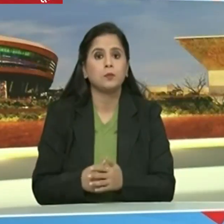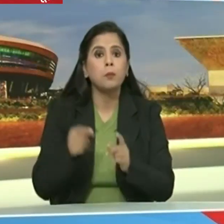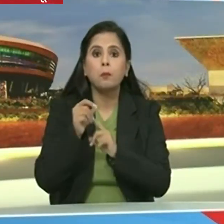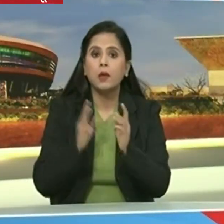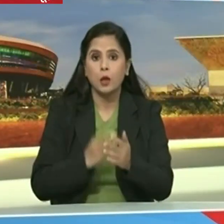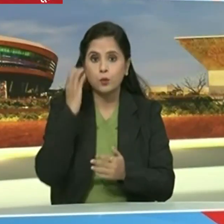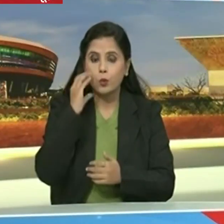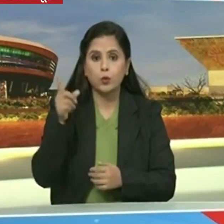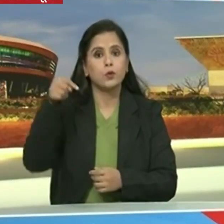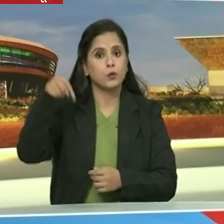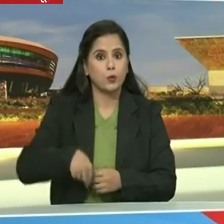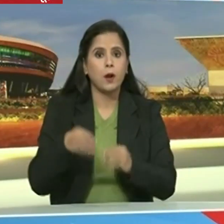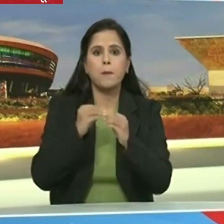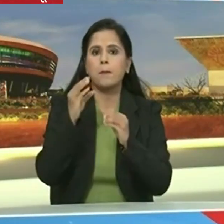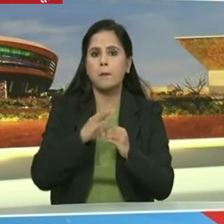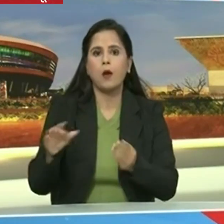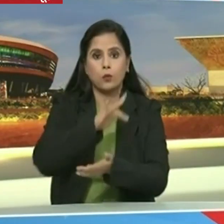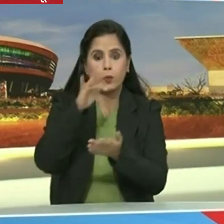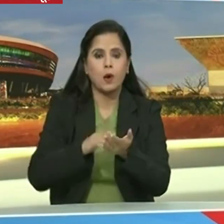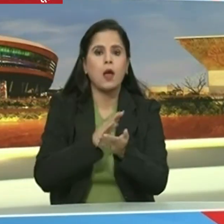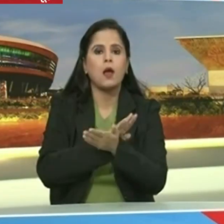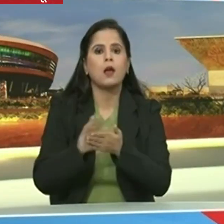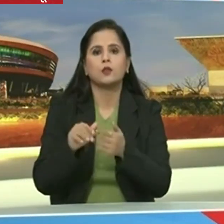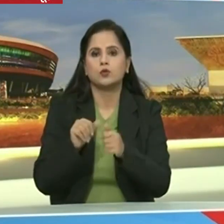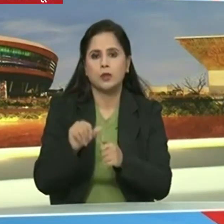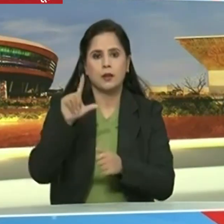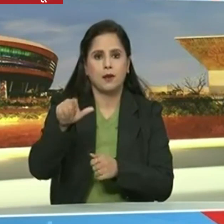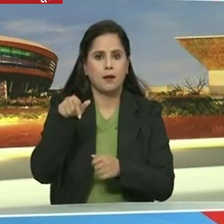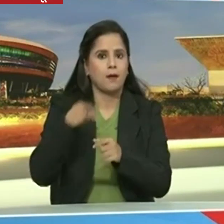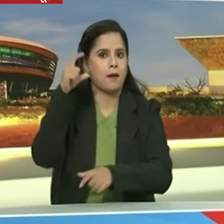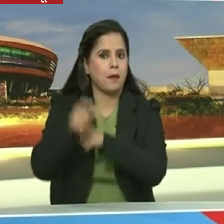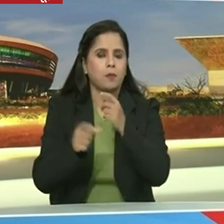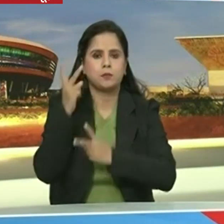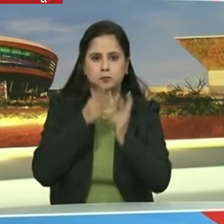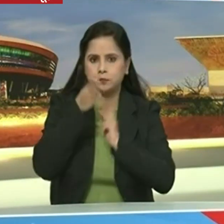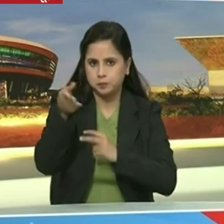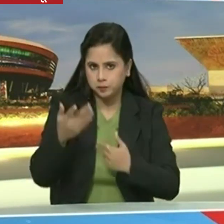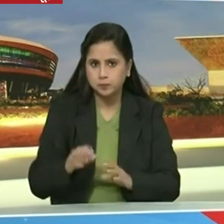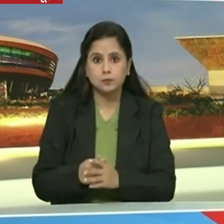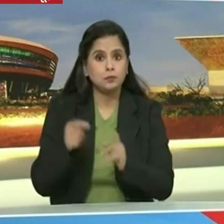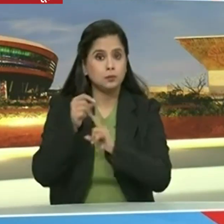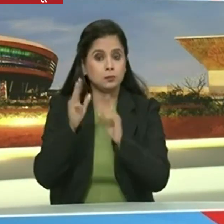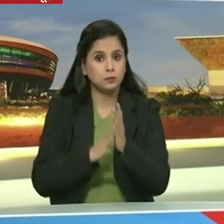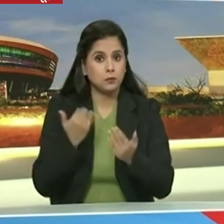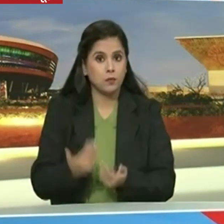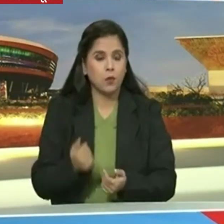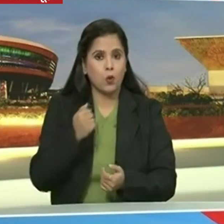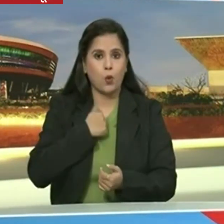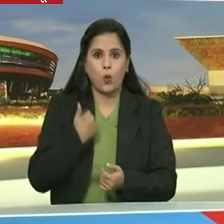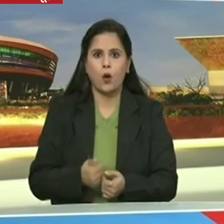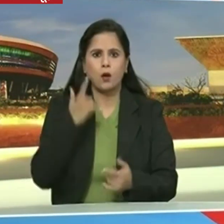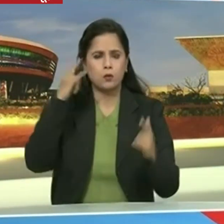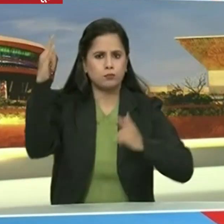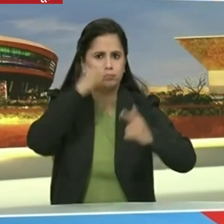प्रधानमंत्री नरेंद्र मोदी ने आज बेंगलुरु स्थित हिंदुस्तान एरोनॉटिक्स लिमिटेड का दौरा किया। प्रधानमंत्री ने